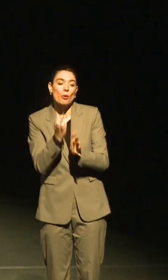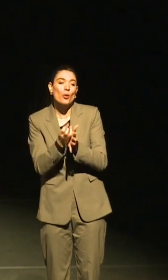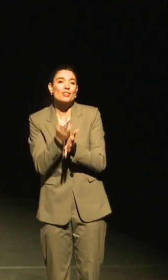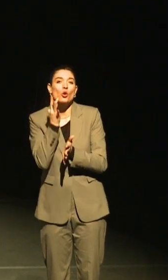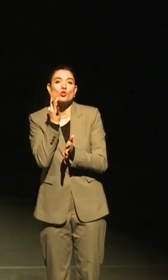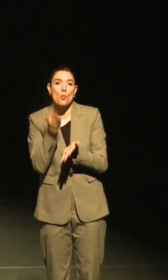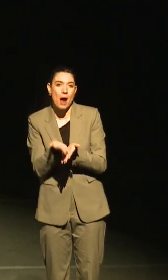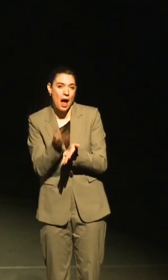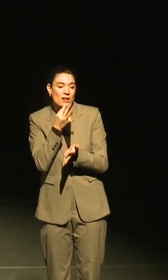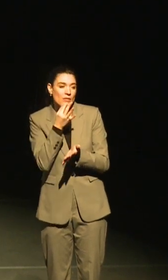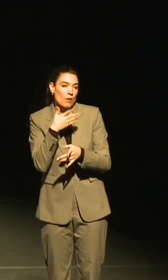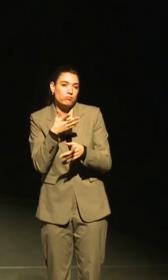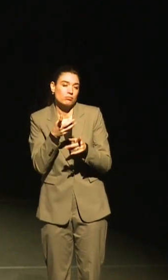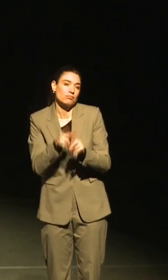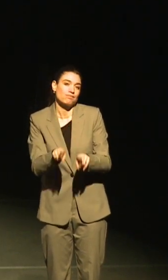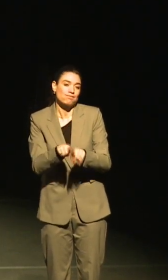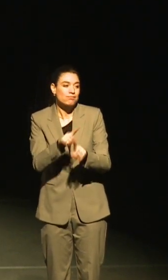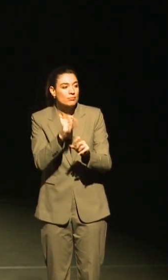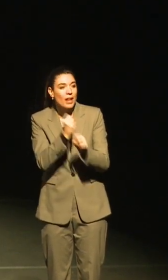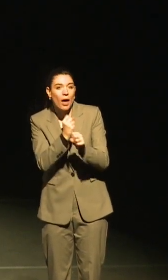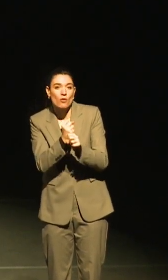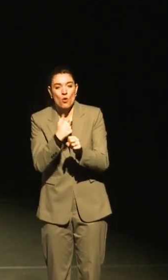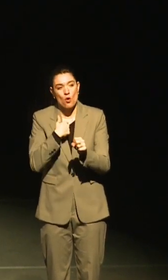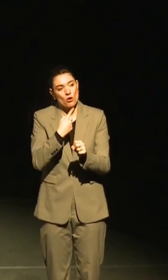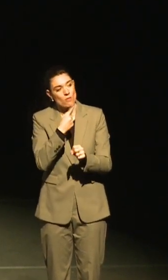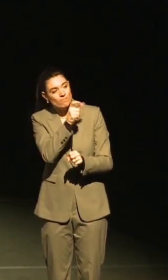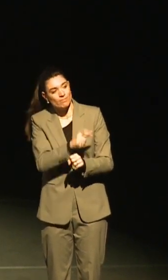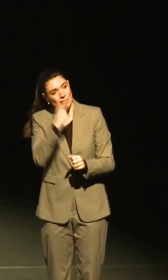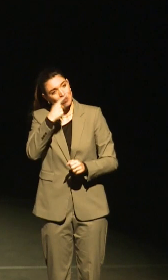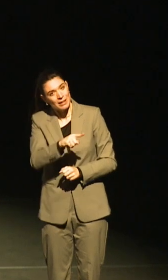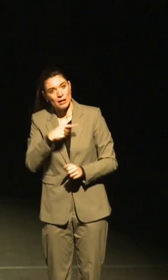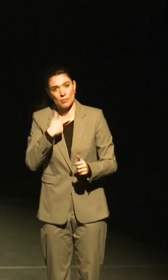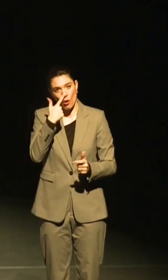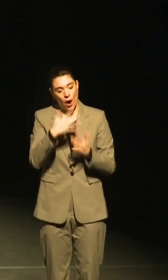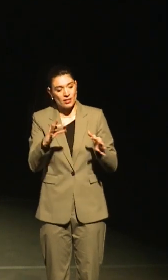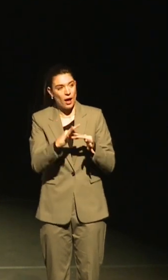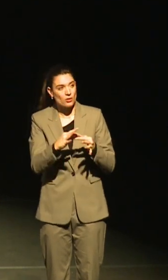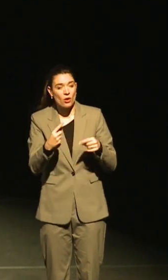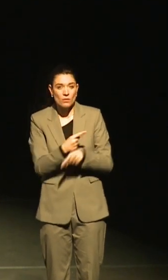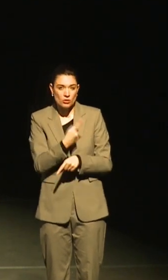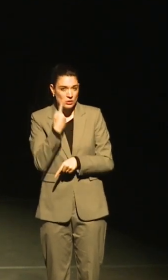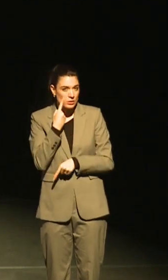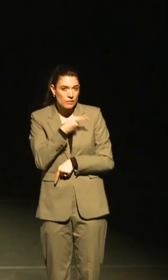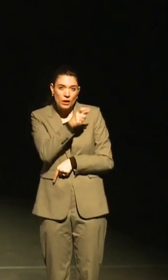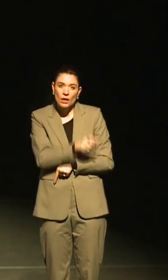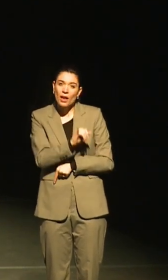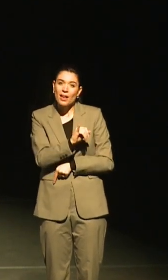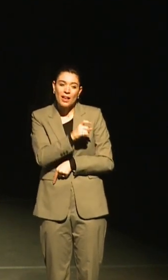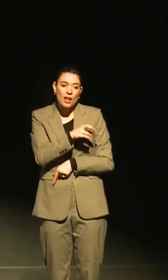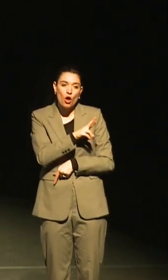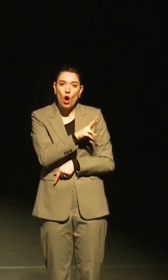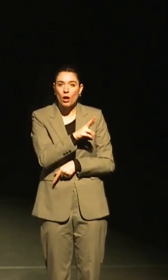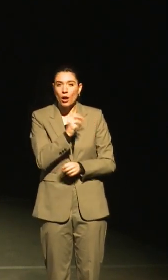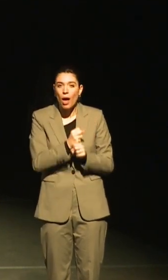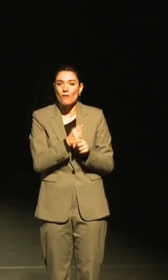di un assetto organizzativo delle regole di ingaggio Igor invece era un benker vero era uno che lavorava coi